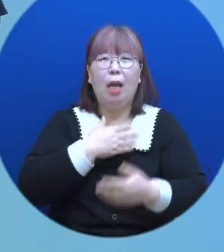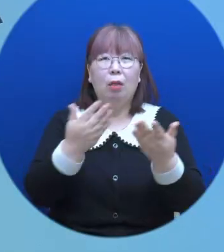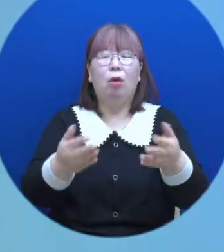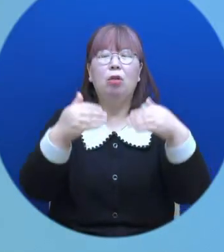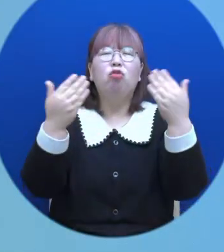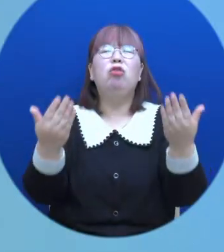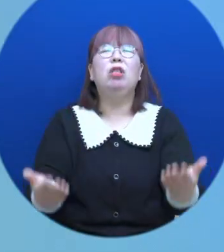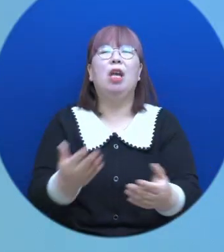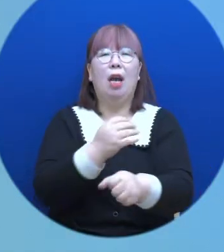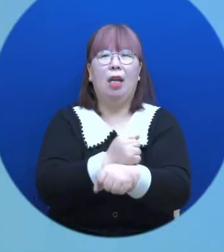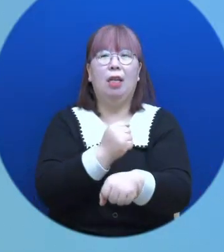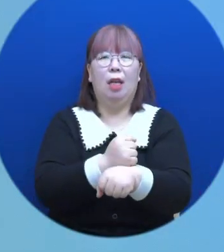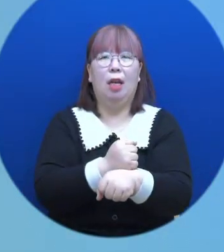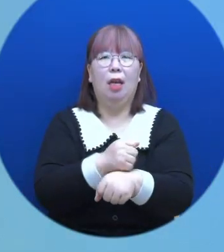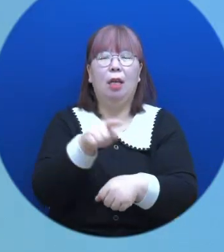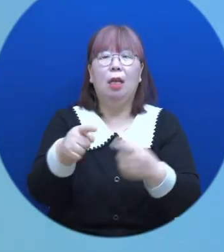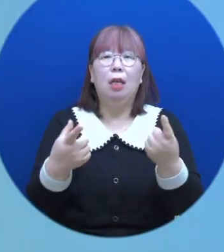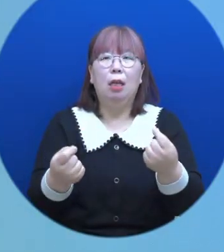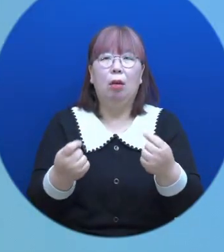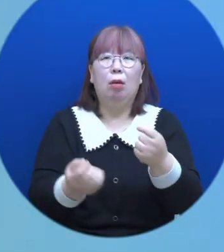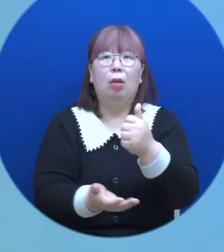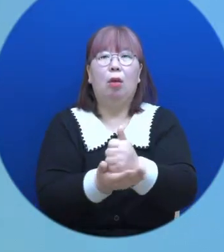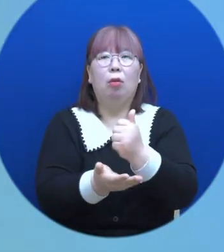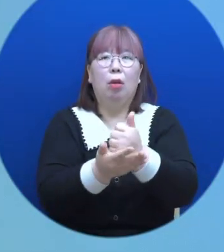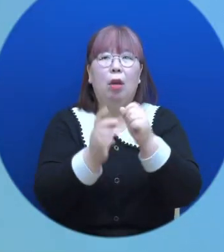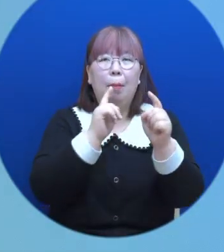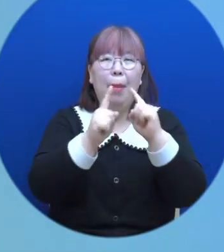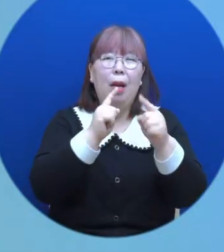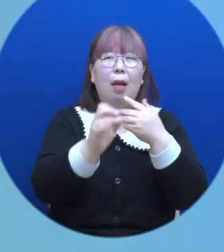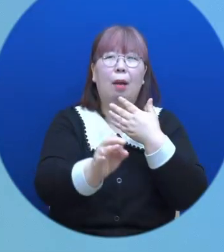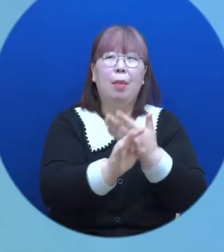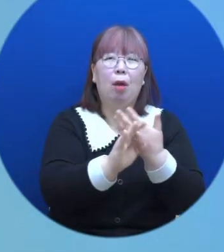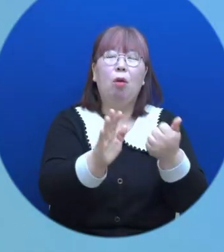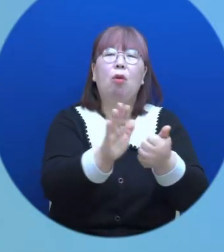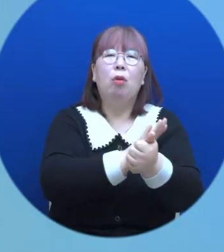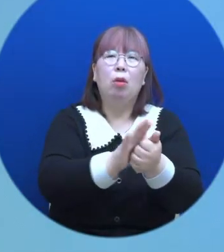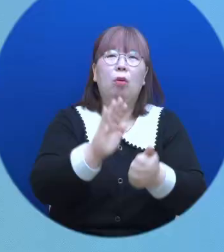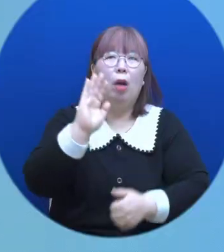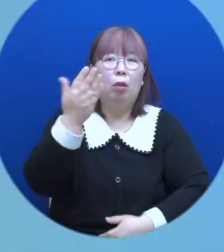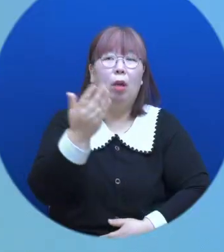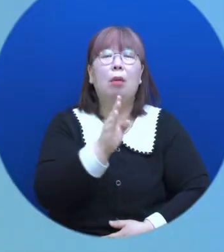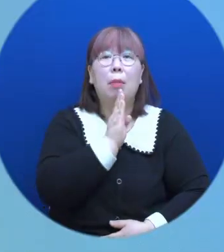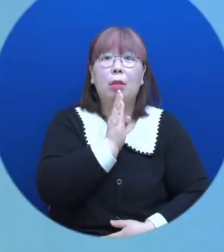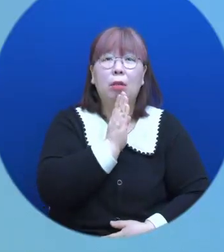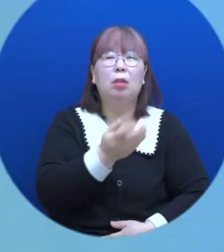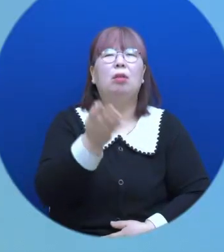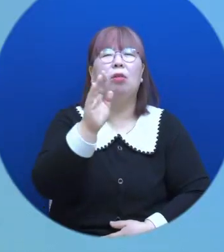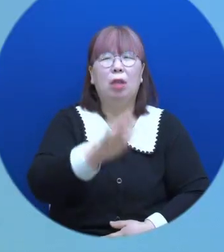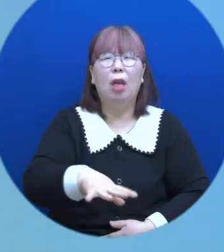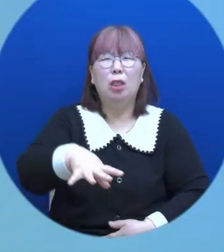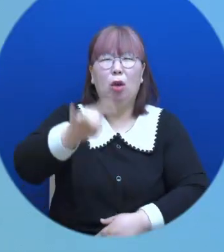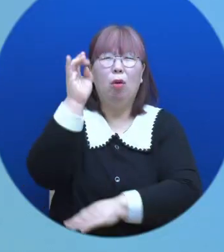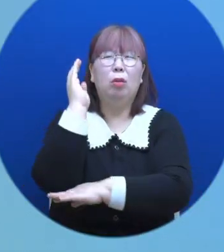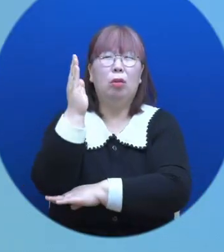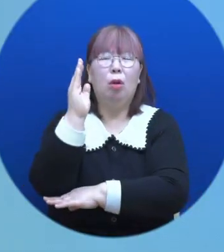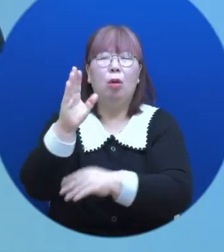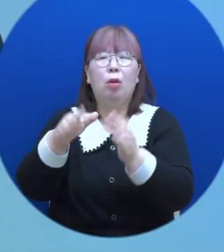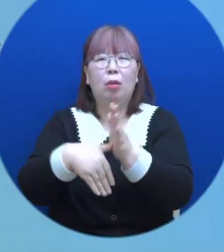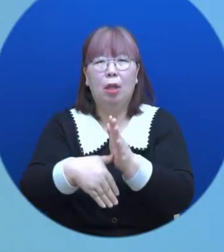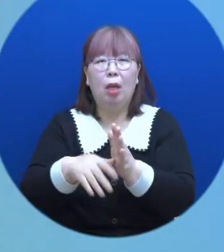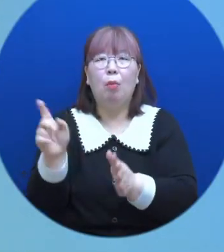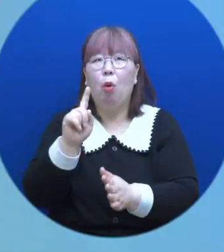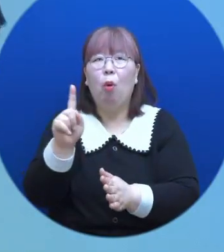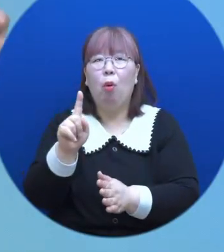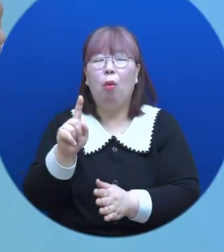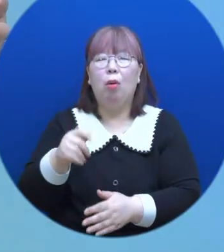하리라, 이런 격려의 말씀을 하면 위로가 되는데, 첫 설교의 본문을